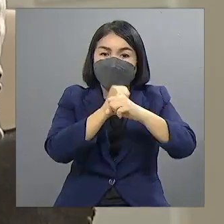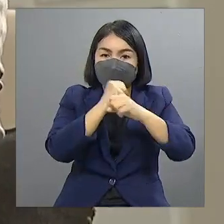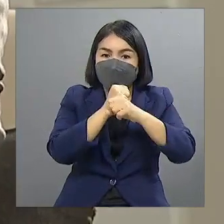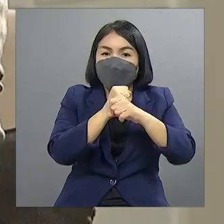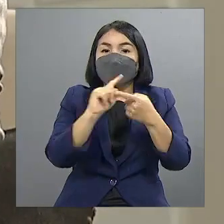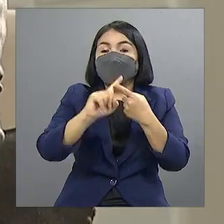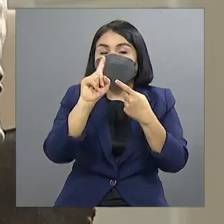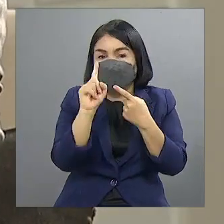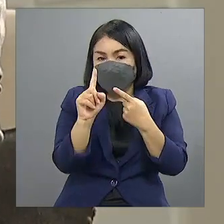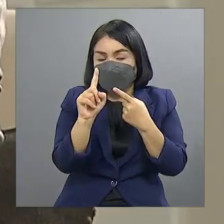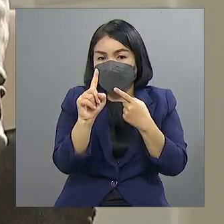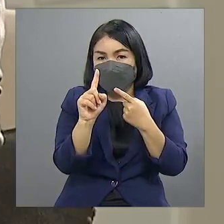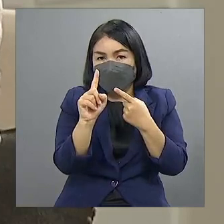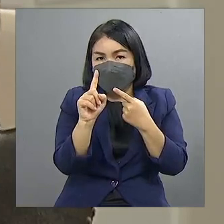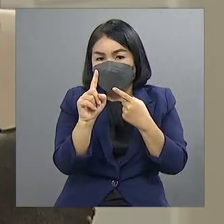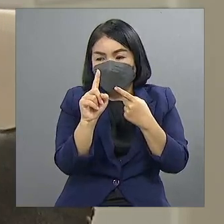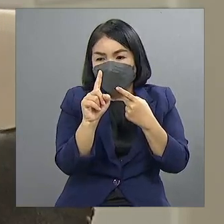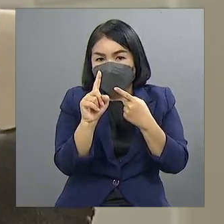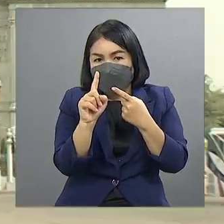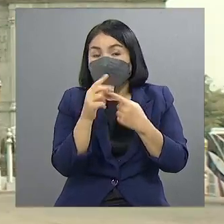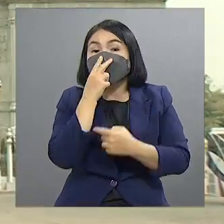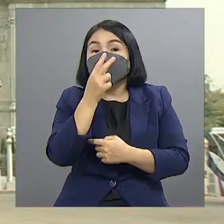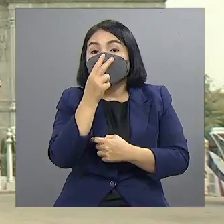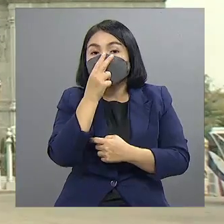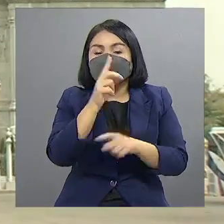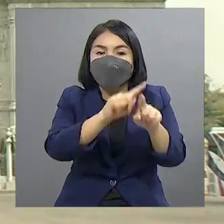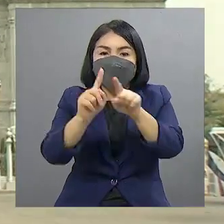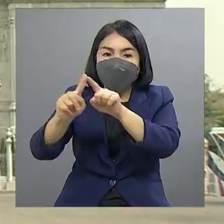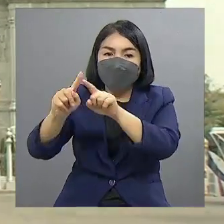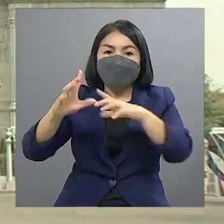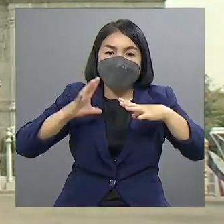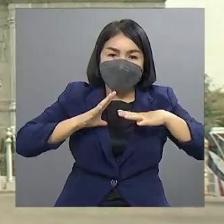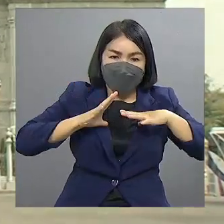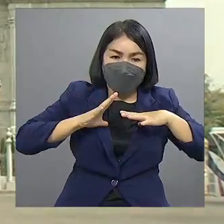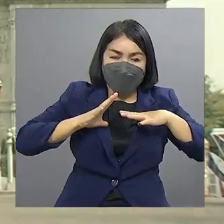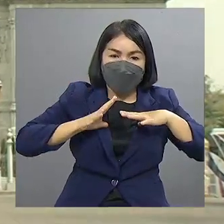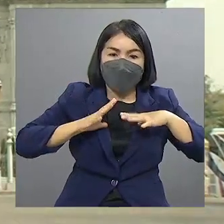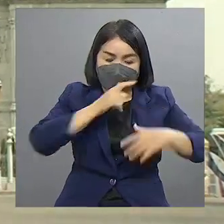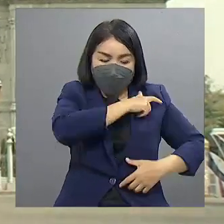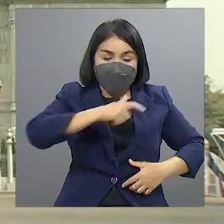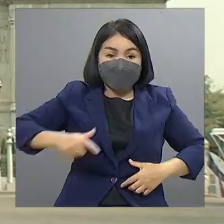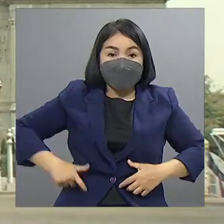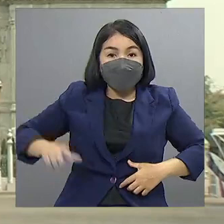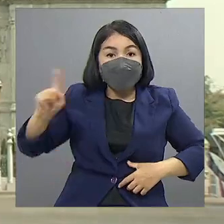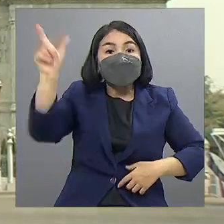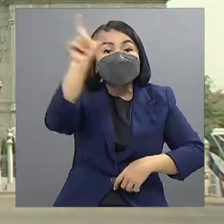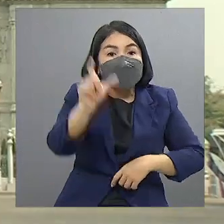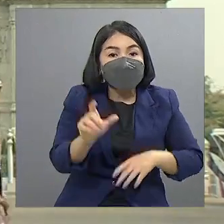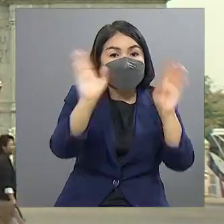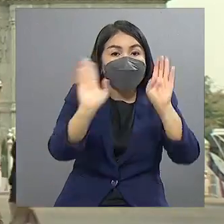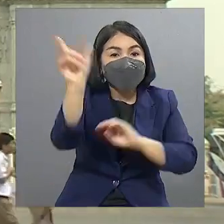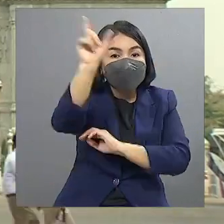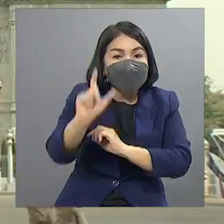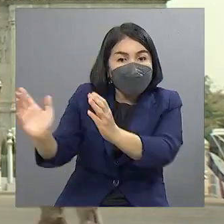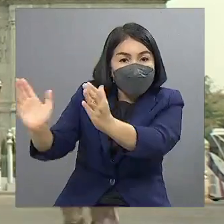ยเวลาเราดูพระที่นั่งอันดัตสมาคมอันนี้สร้างโดยสถาปนิกอิตาเลียนศิลปะจึงเป็นศิ